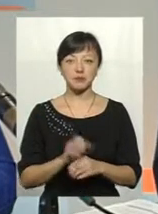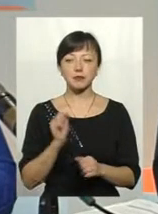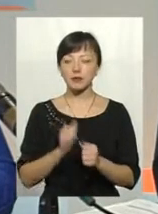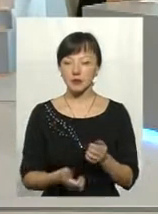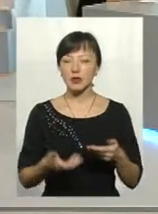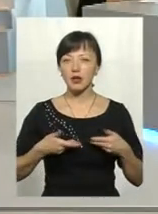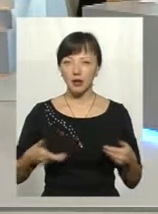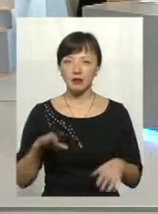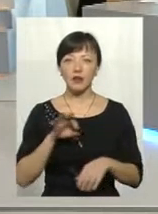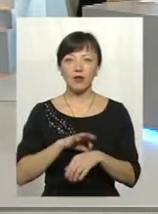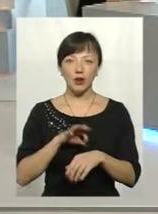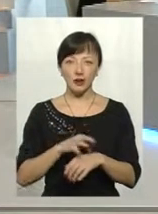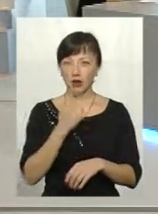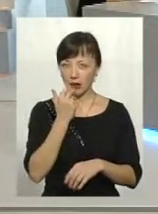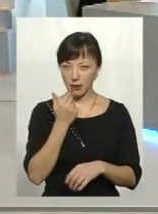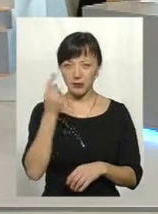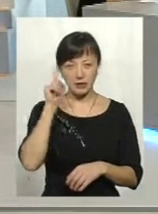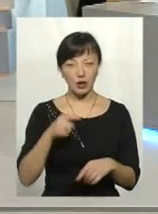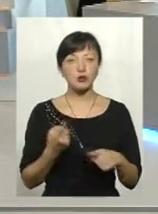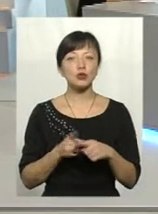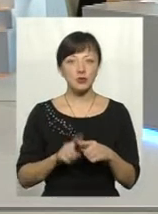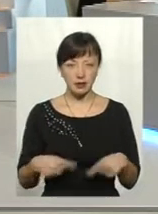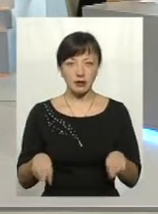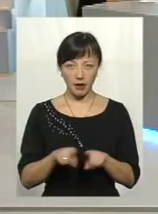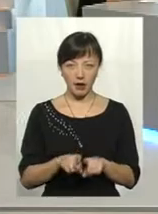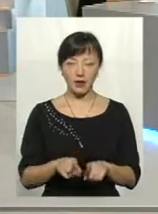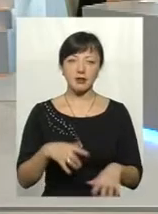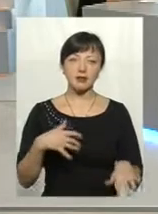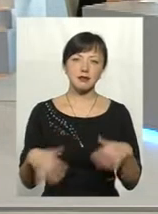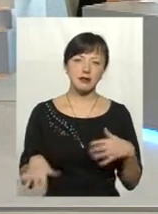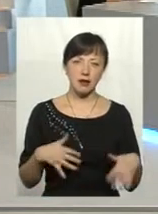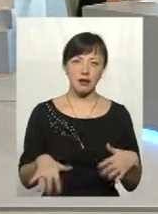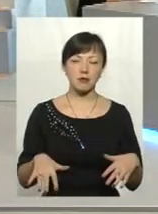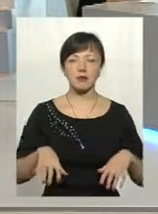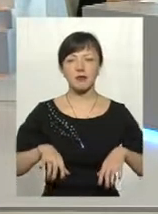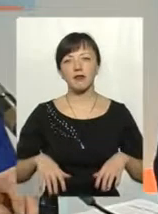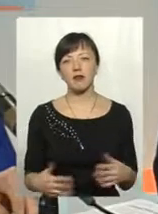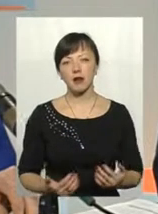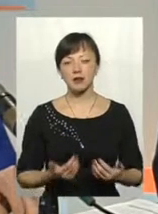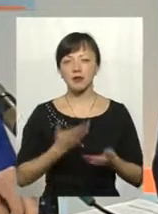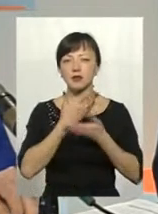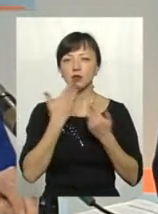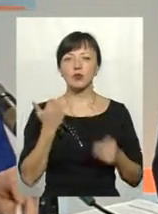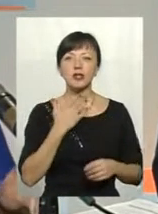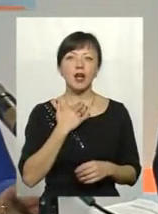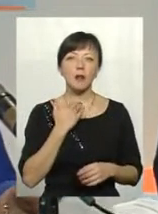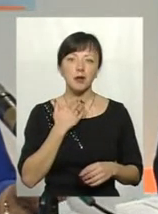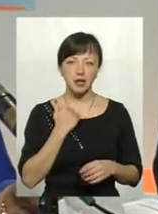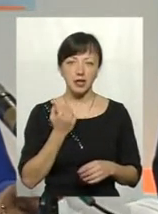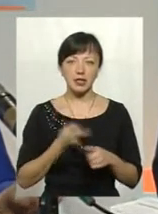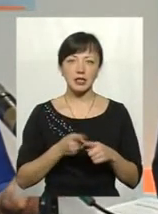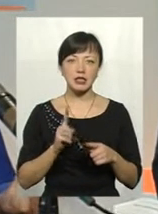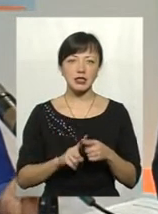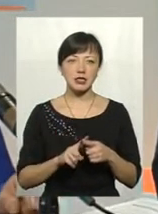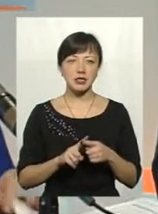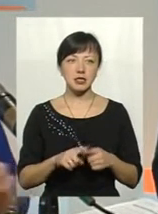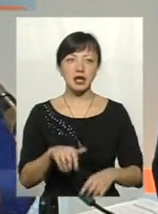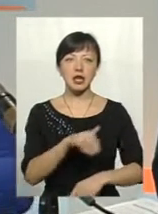з нас хворів на грип. Знає, що це таке. Це слабість, це вялість, це відсутність апетиту, це